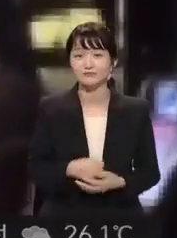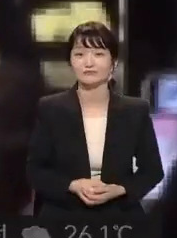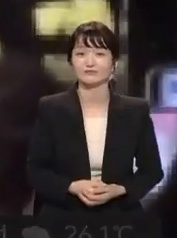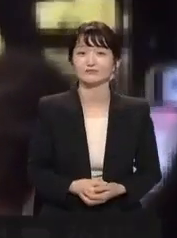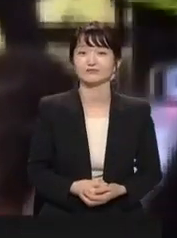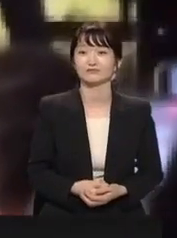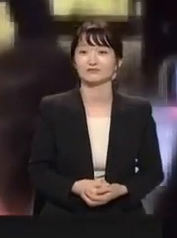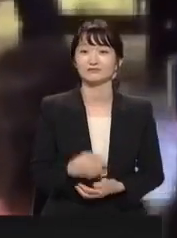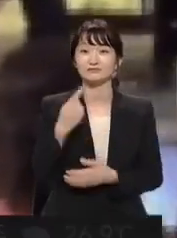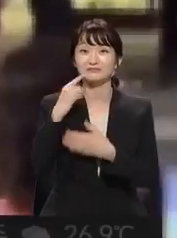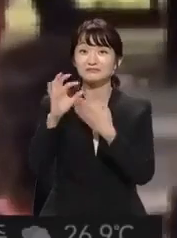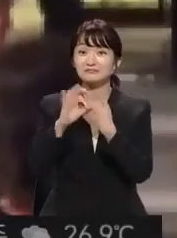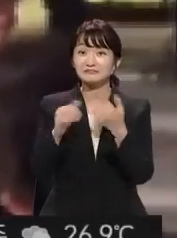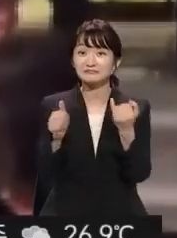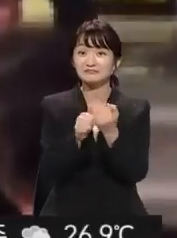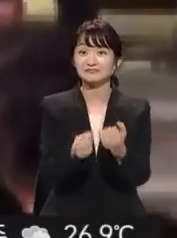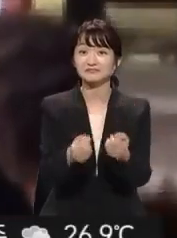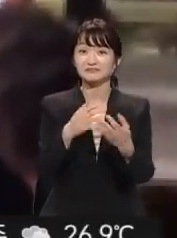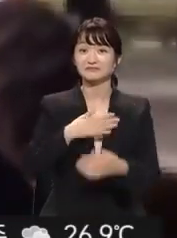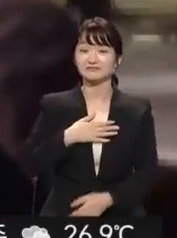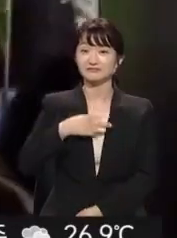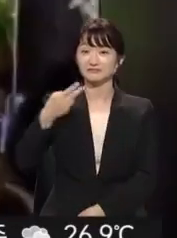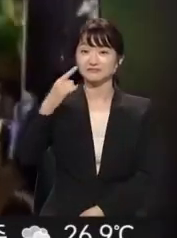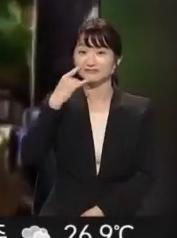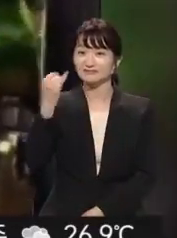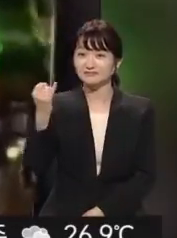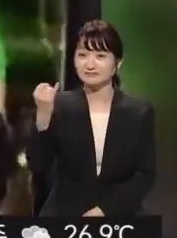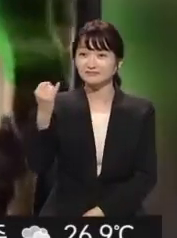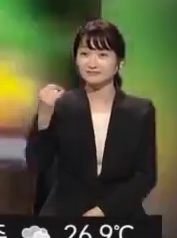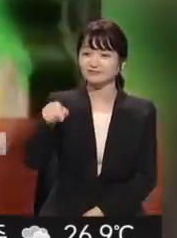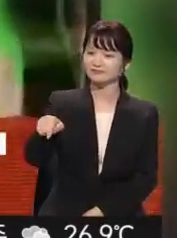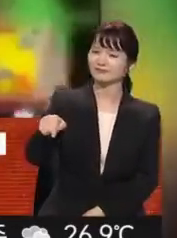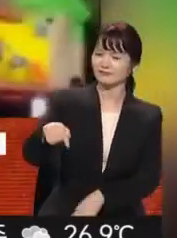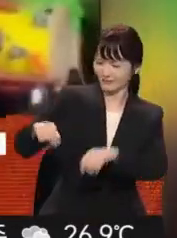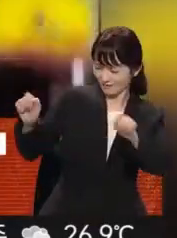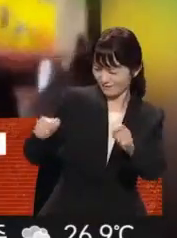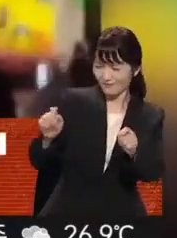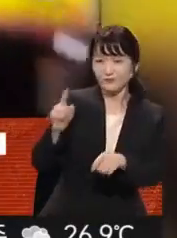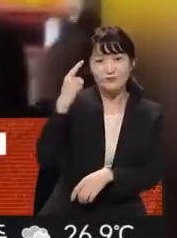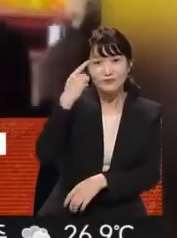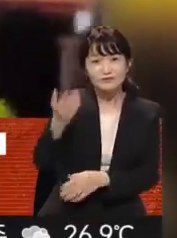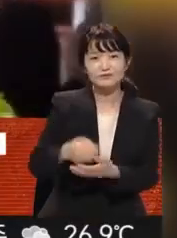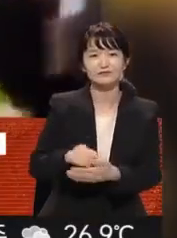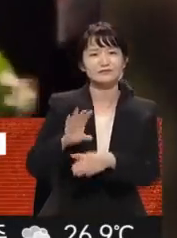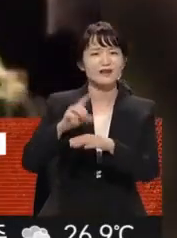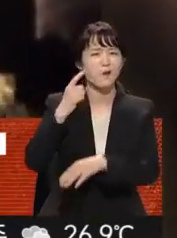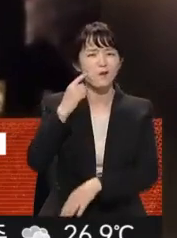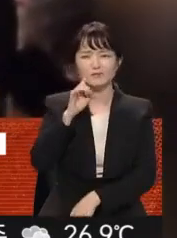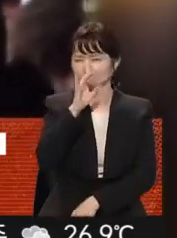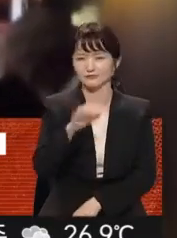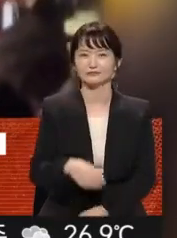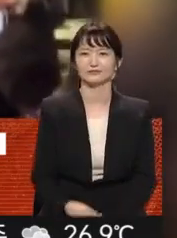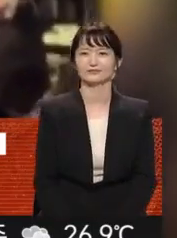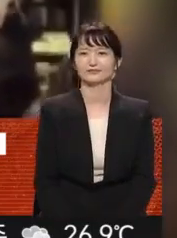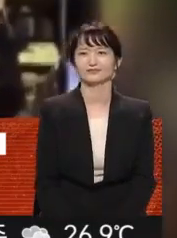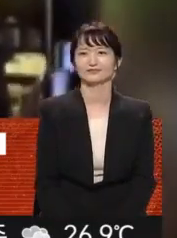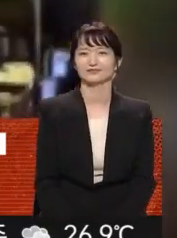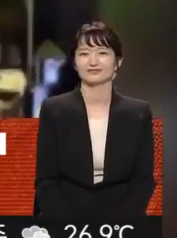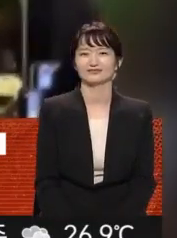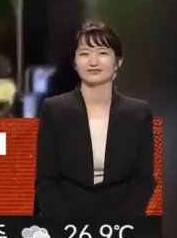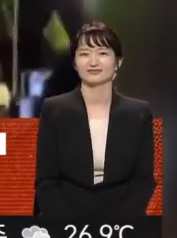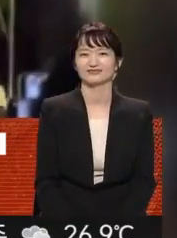기자, 만약 결혼식에서 내 시어머니가 저러면 어떻게 한다? 자, 방송에서 거짓말하면 안 돼요.